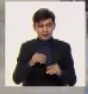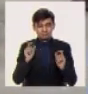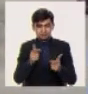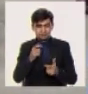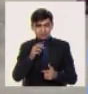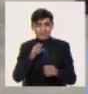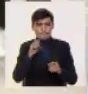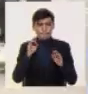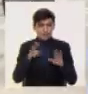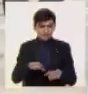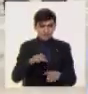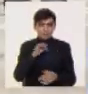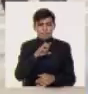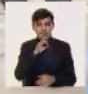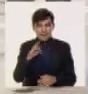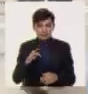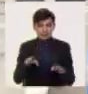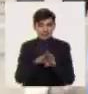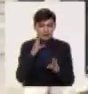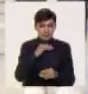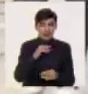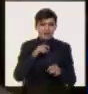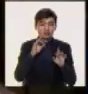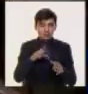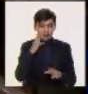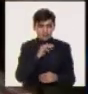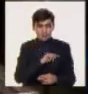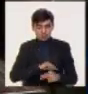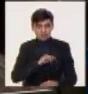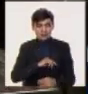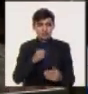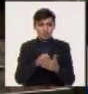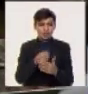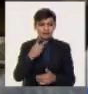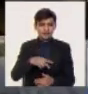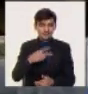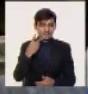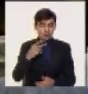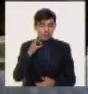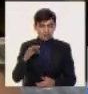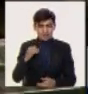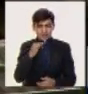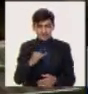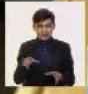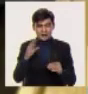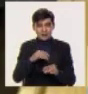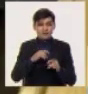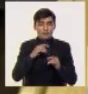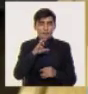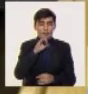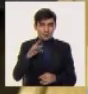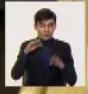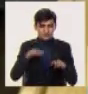бары закроют, а рестораны смогут работать до 22:00. Мы теперь не будем предоставлять услуги бара, а всем посетителям